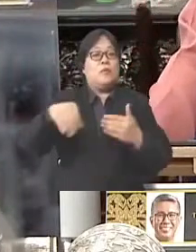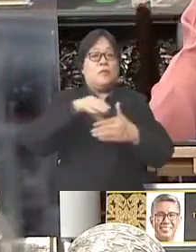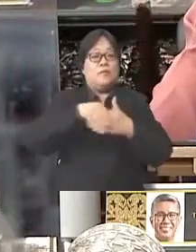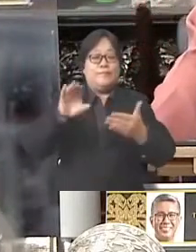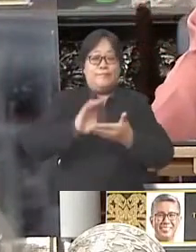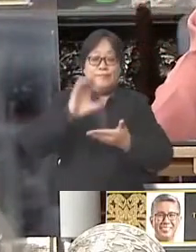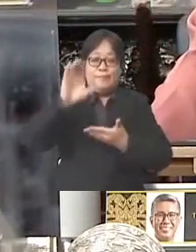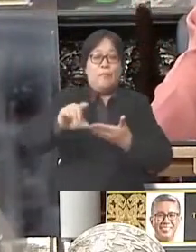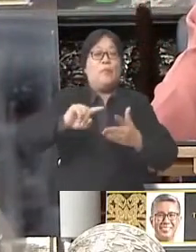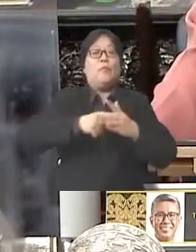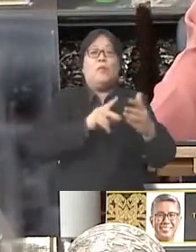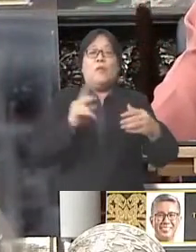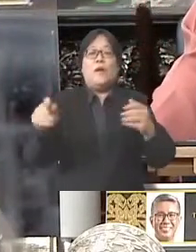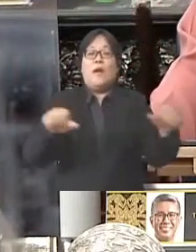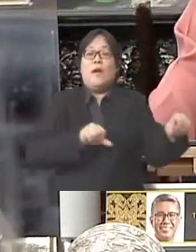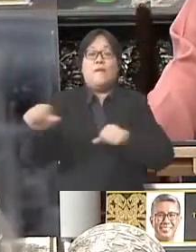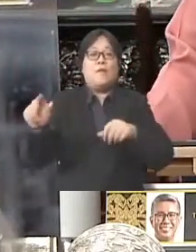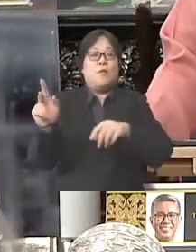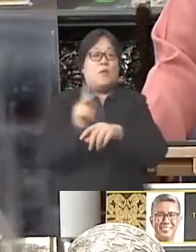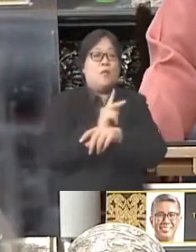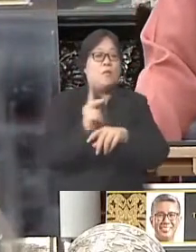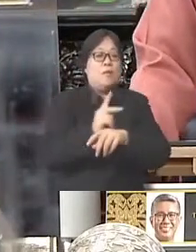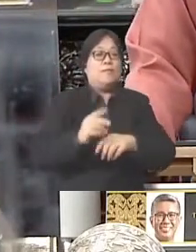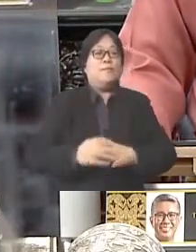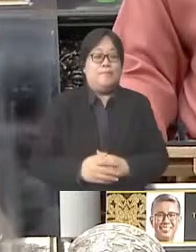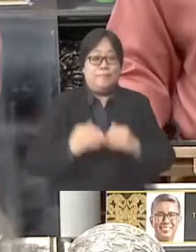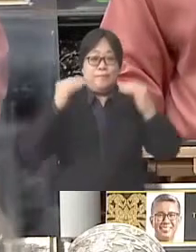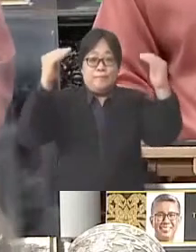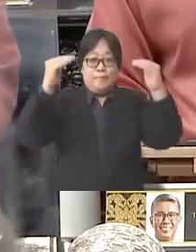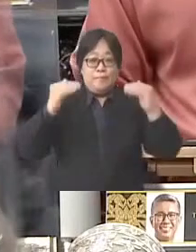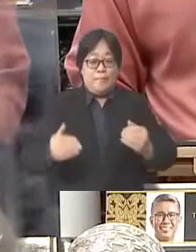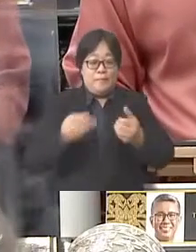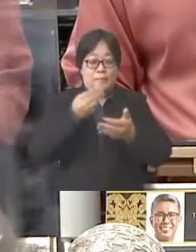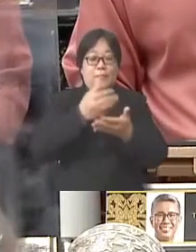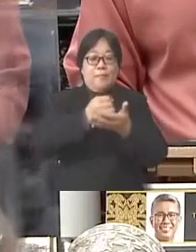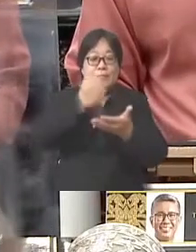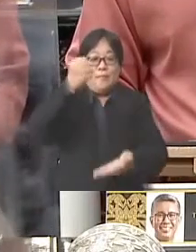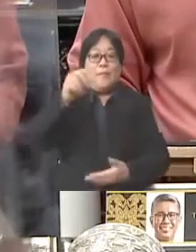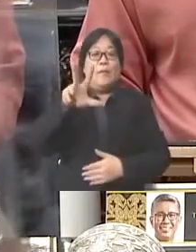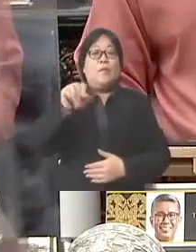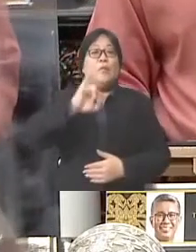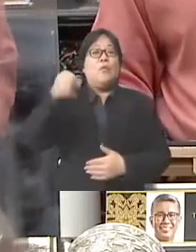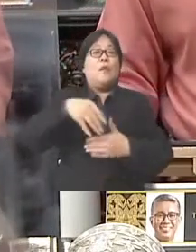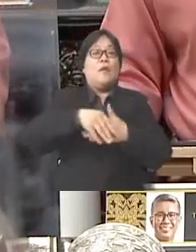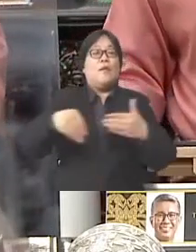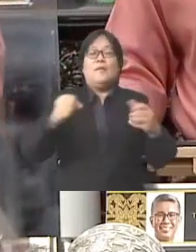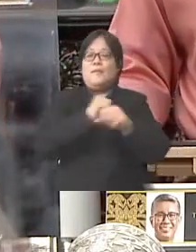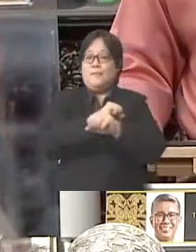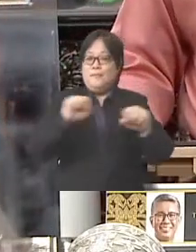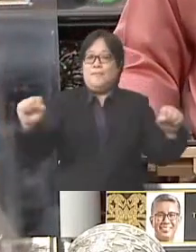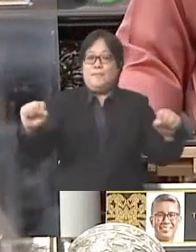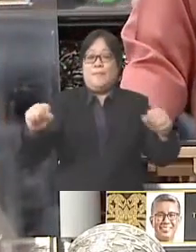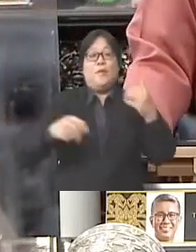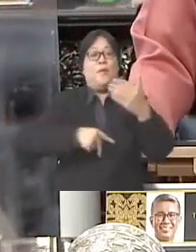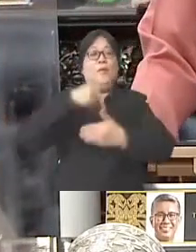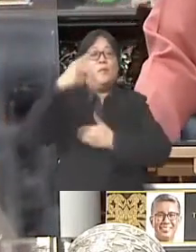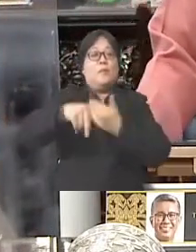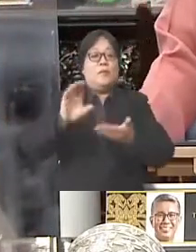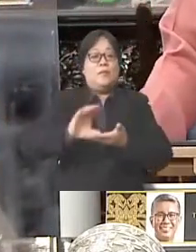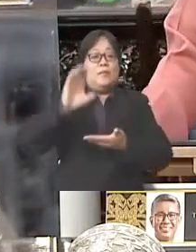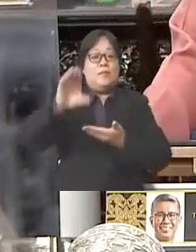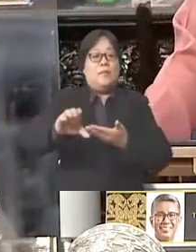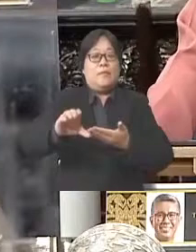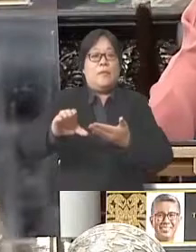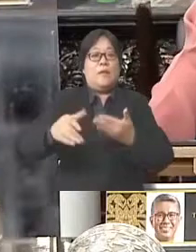bagi memulihkan activity koperasi yang terjajah Disamping itu dana sebanyak tiga puluh juta tinggi akan disediakan untuk program